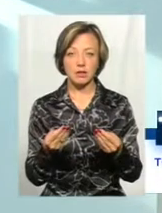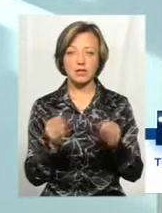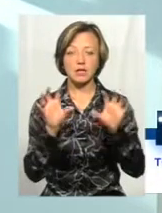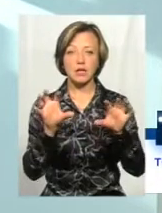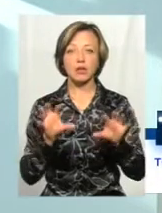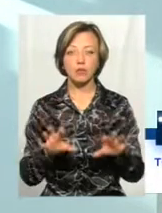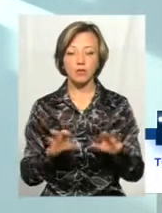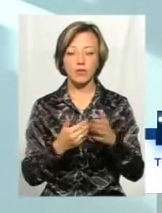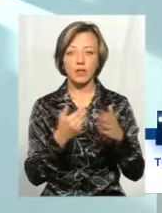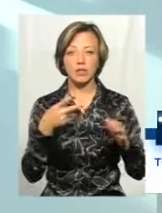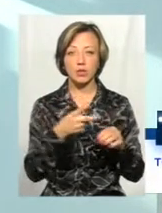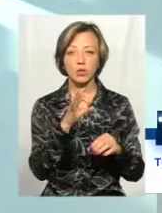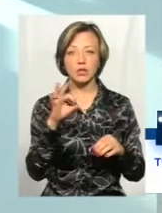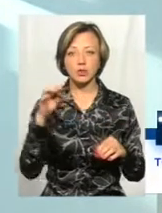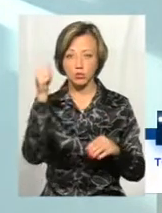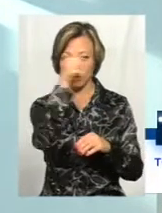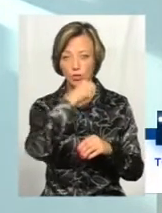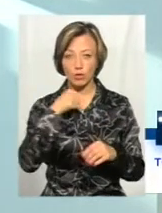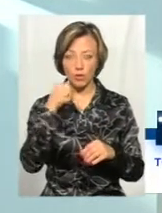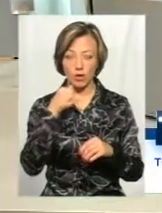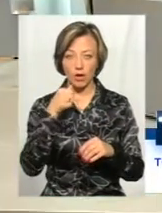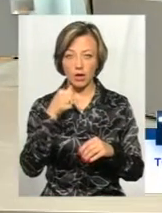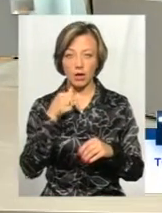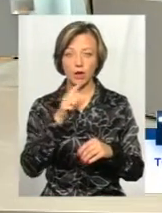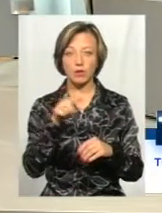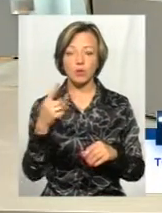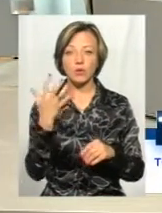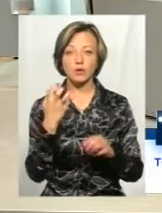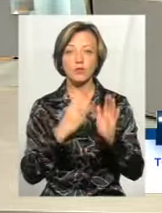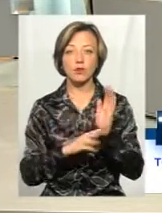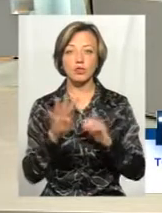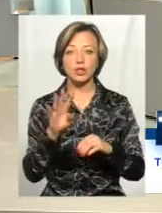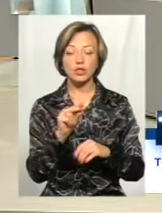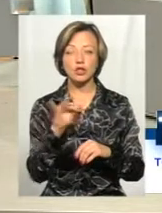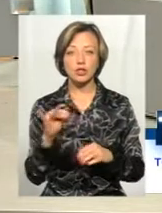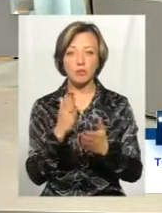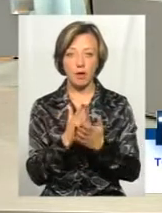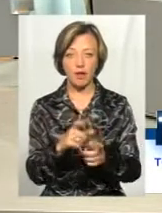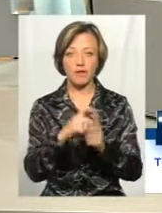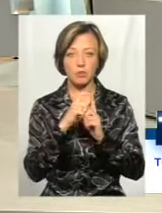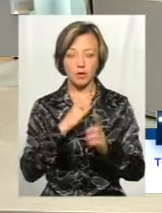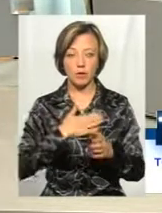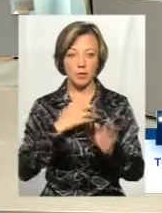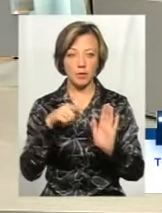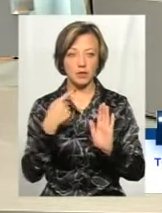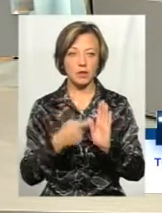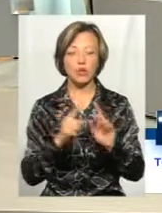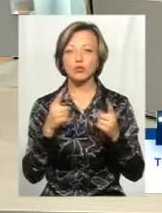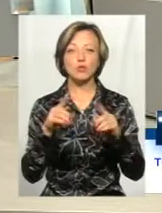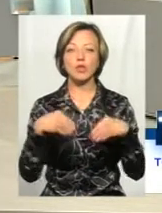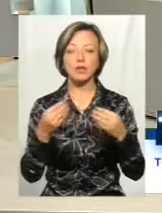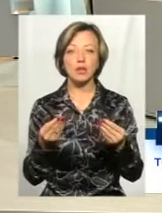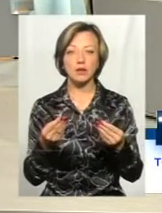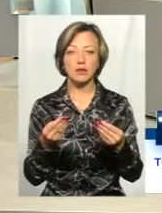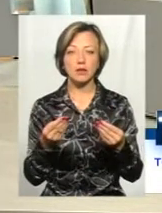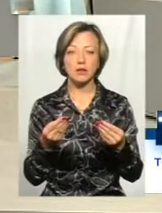від 2000 року. Номер 584. Чи маєте відповідь на таке питання? Чому не дали пай? Чому